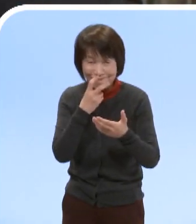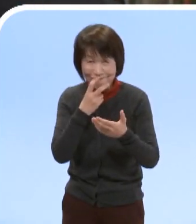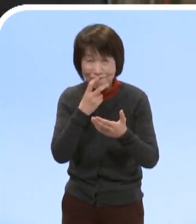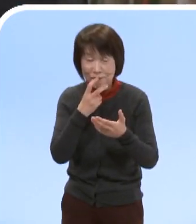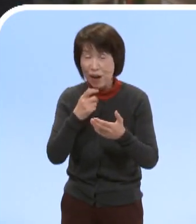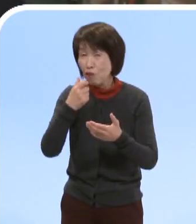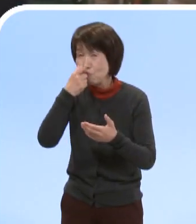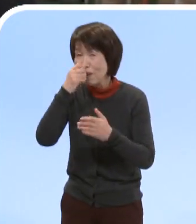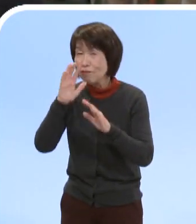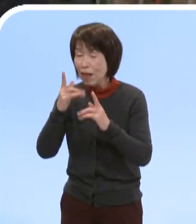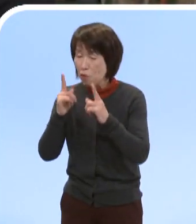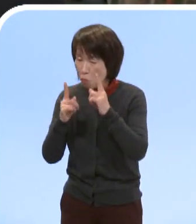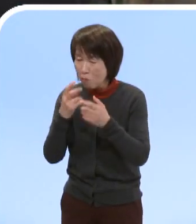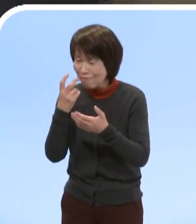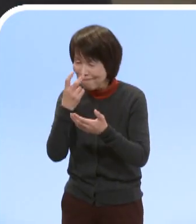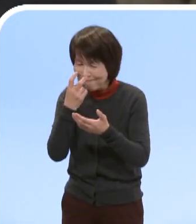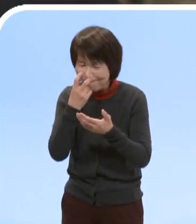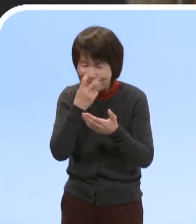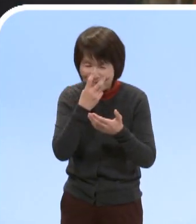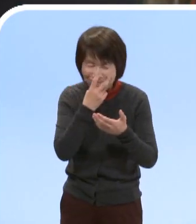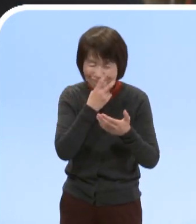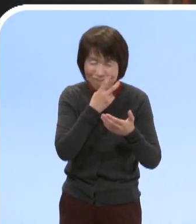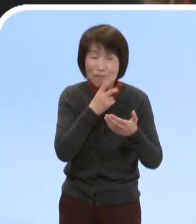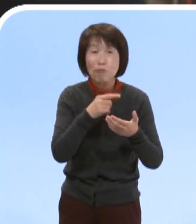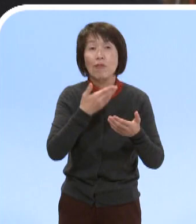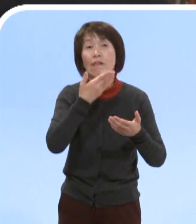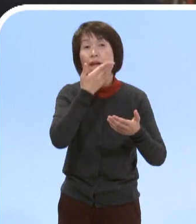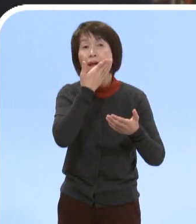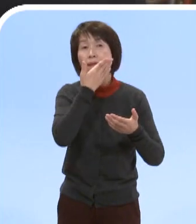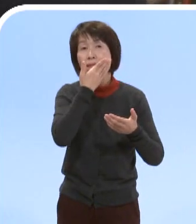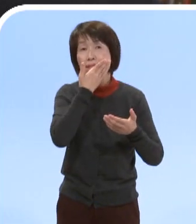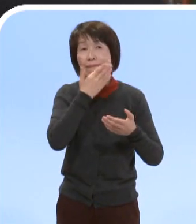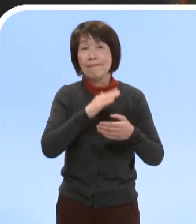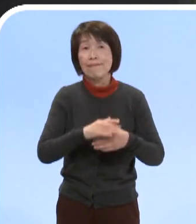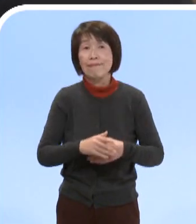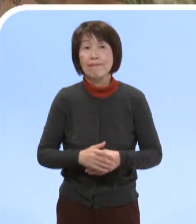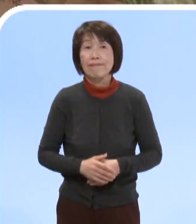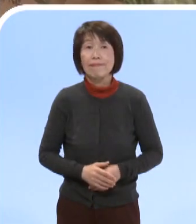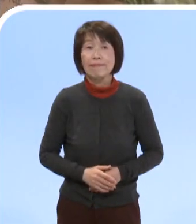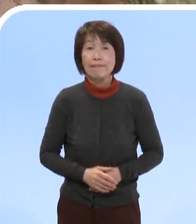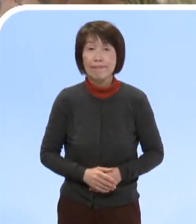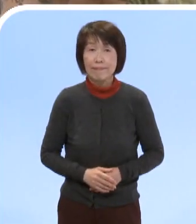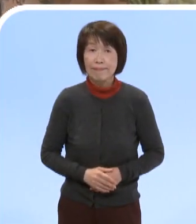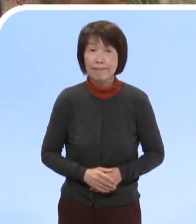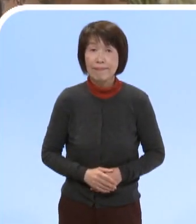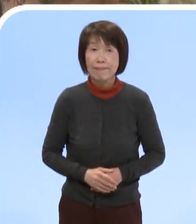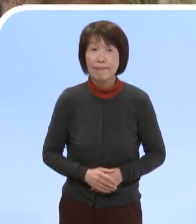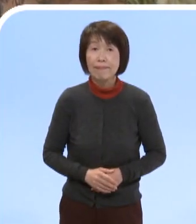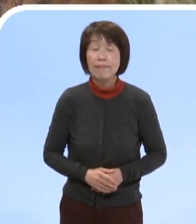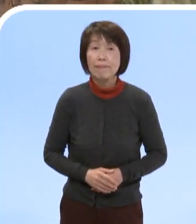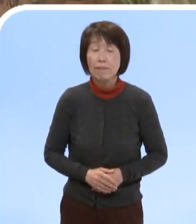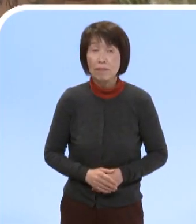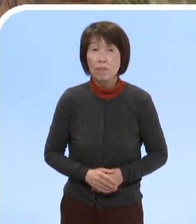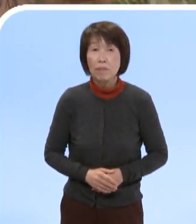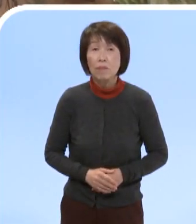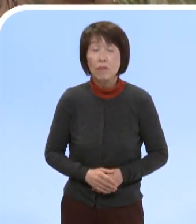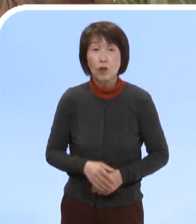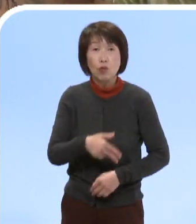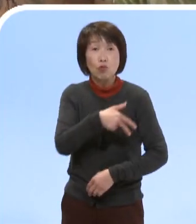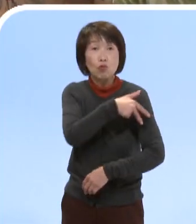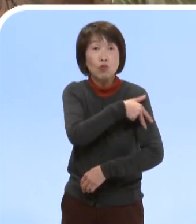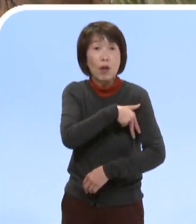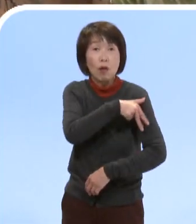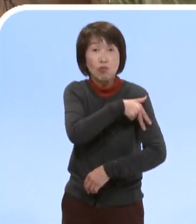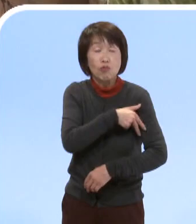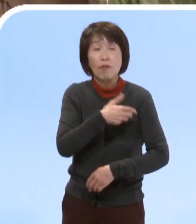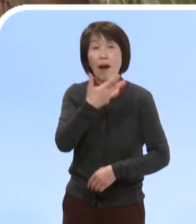ものがないかどうかっていうのをチェックするのが一番検品の大事な部分なんですけどね。 こちらにはおよそ80人の